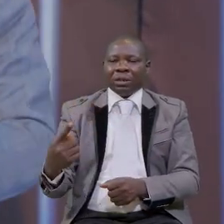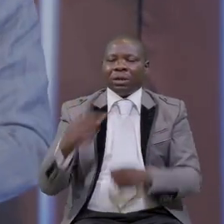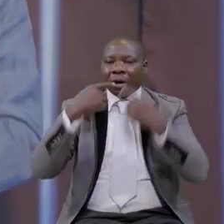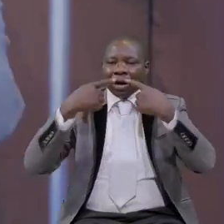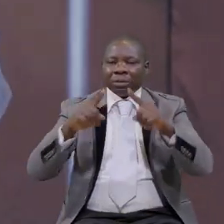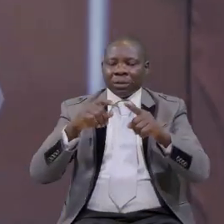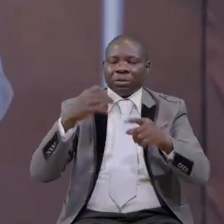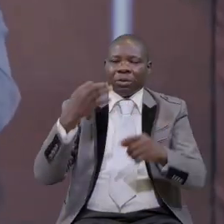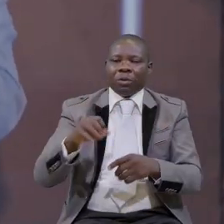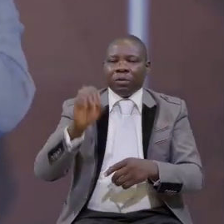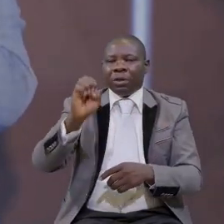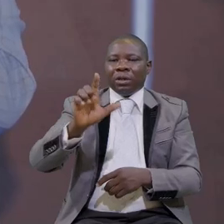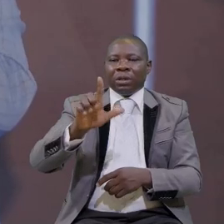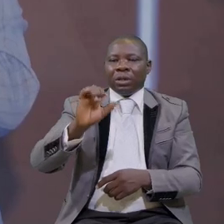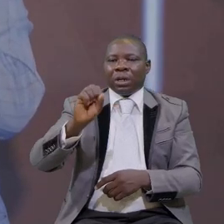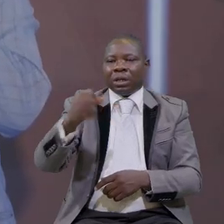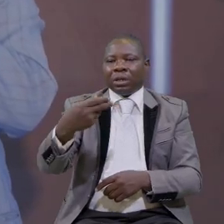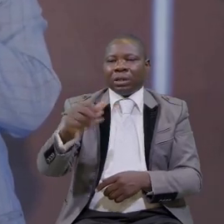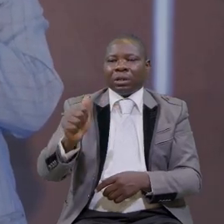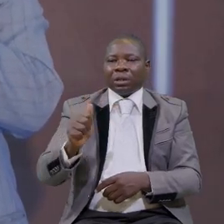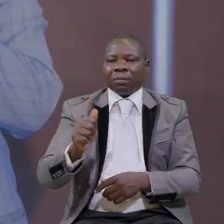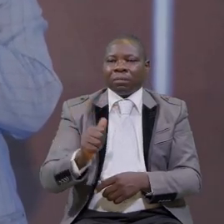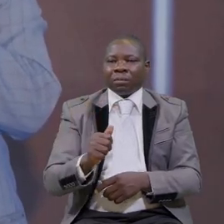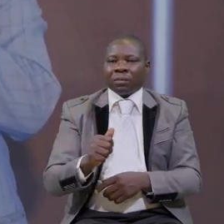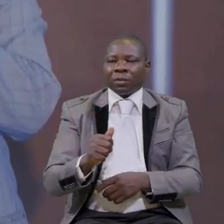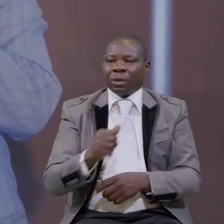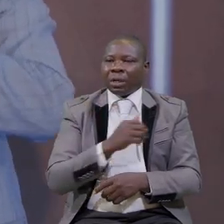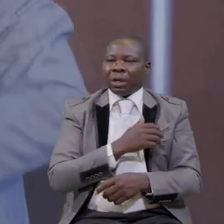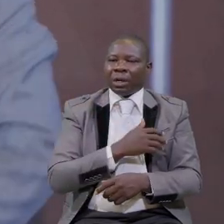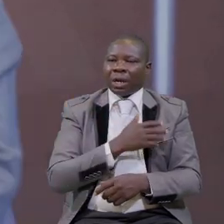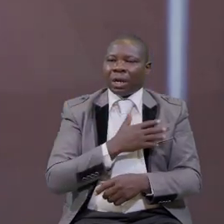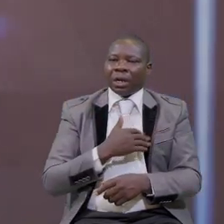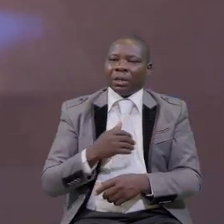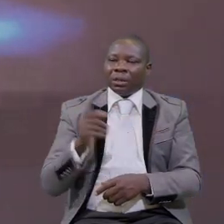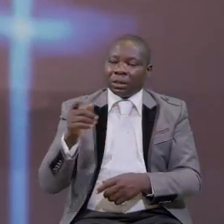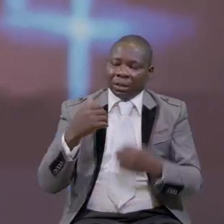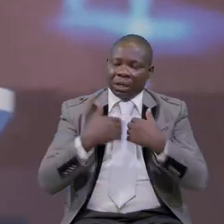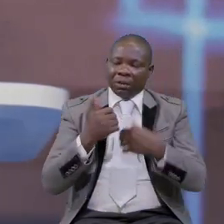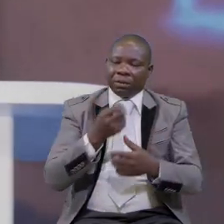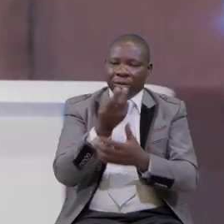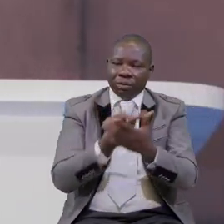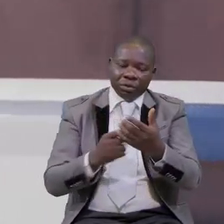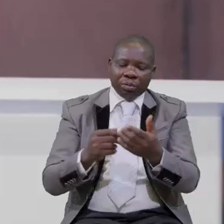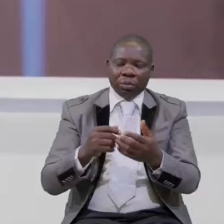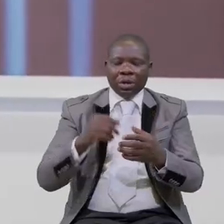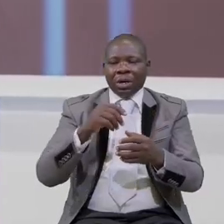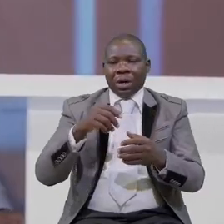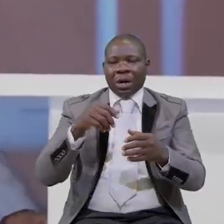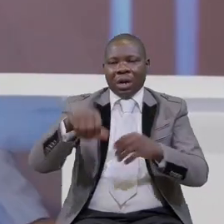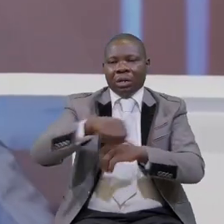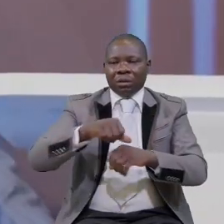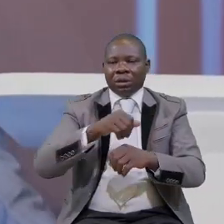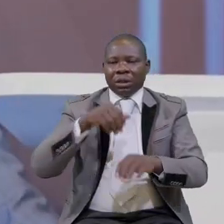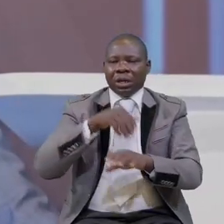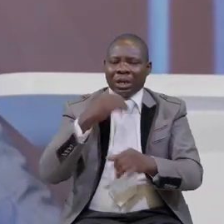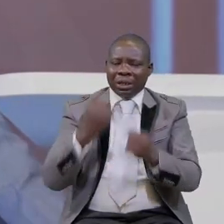proclamation d'Élisée. Voici la preuve qu'il avait la double portion. Et finalement, quand il a